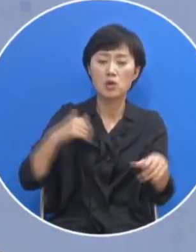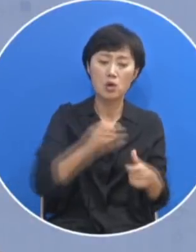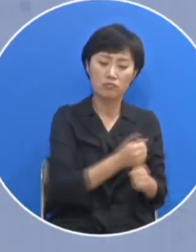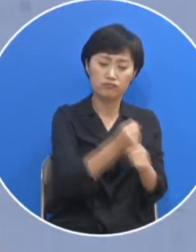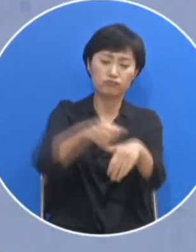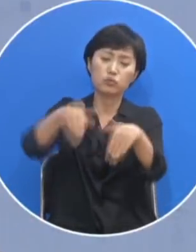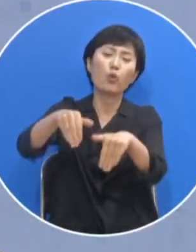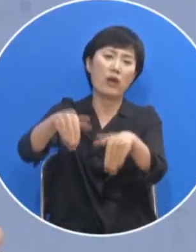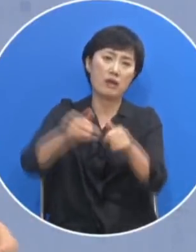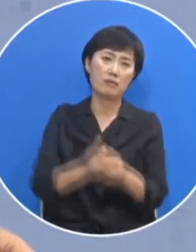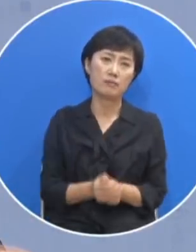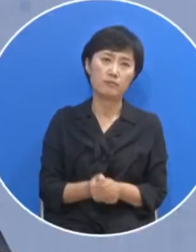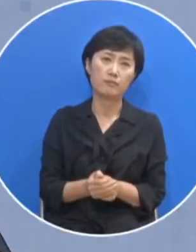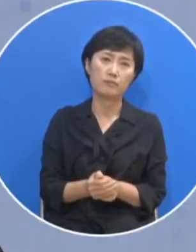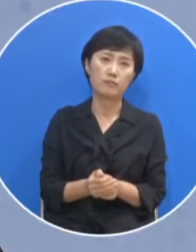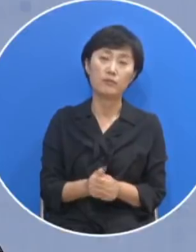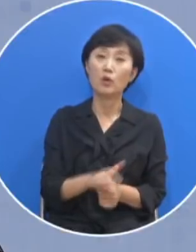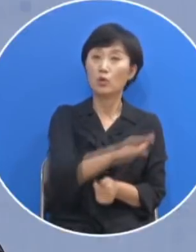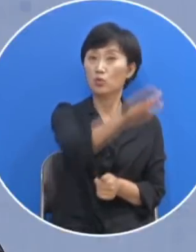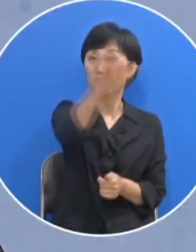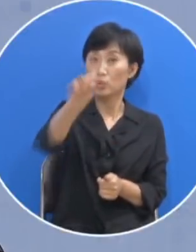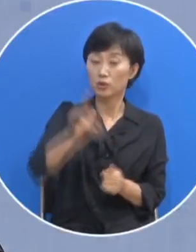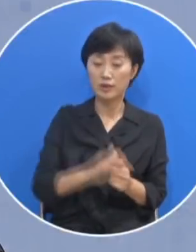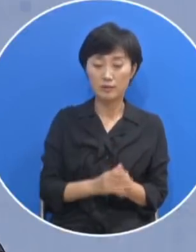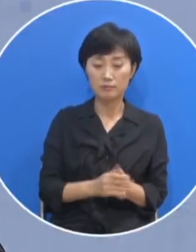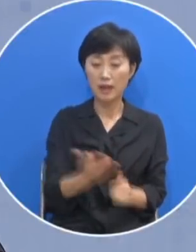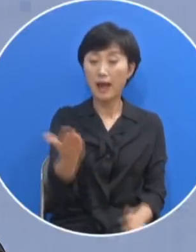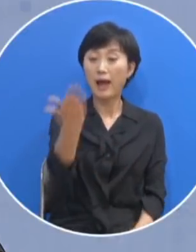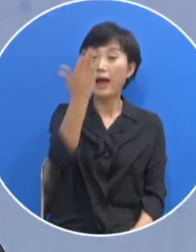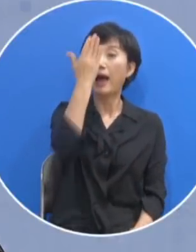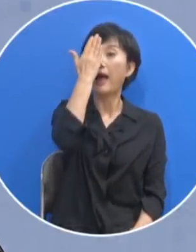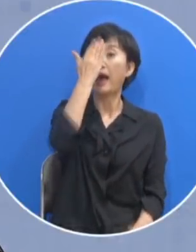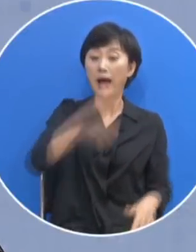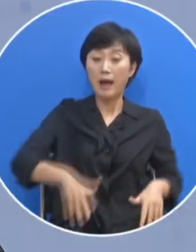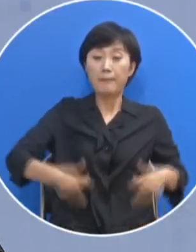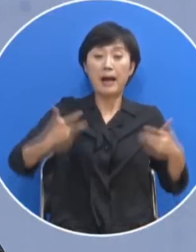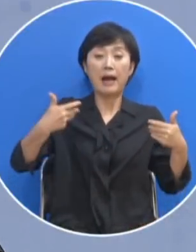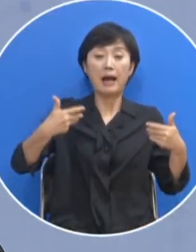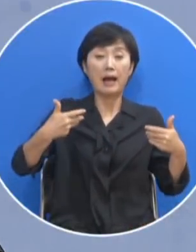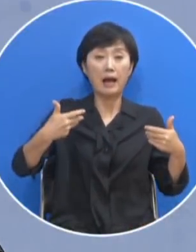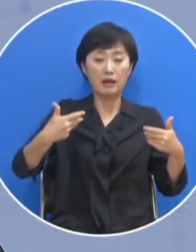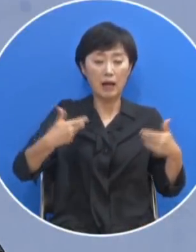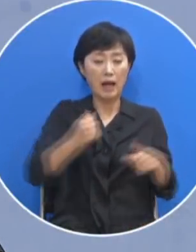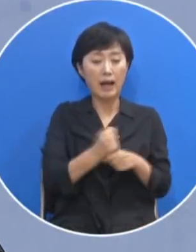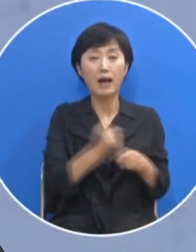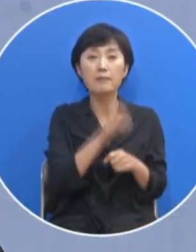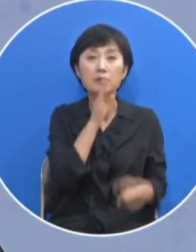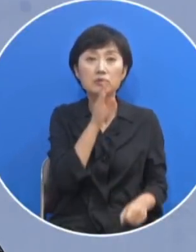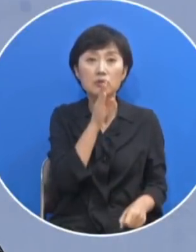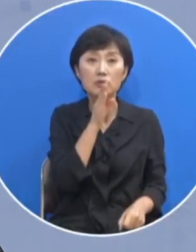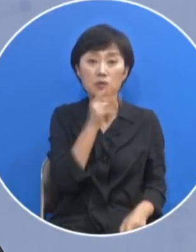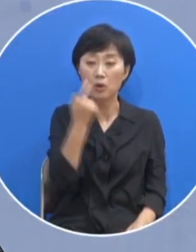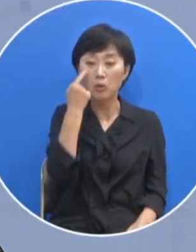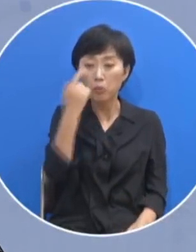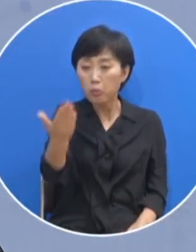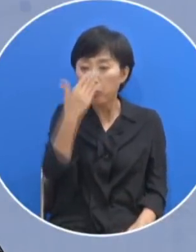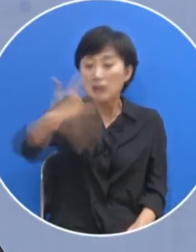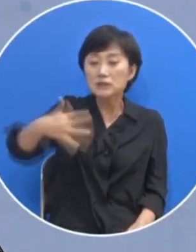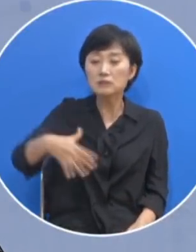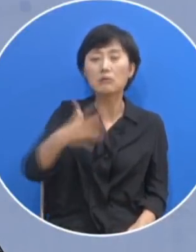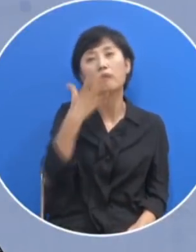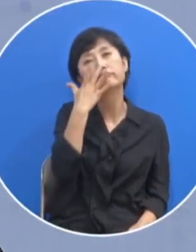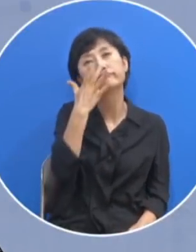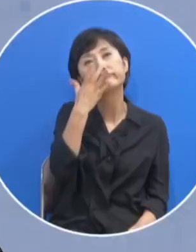내가 라인 아오이 로 뛰 따뜻 감사 파고 말리 바라봐 뭐가 진짜 중요한 지를 모르고 있는데 내려온 영어가 추위에